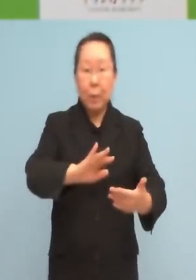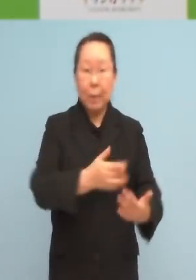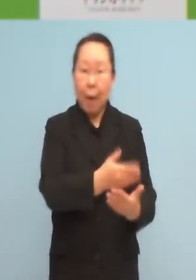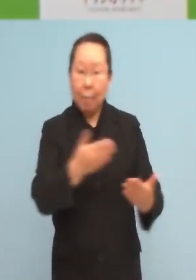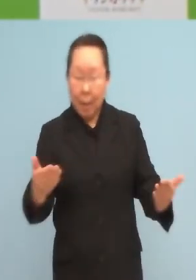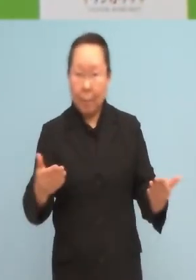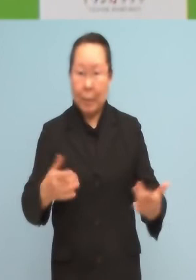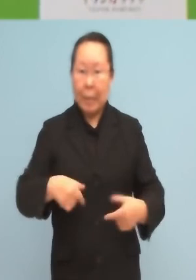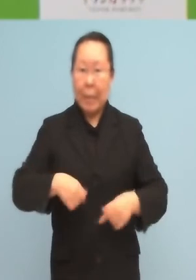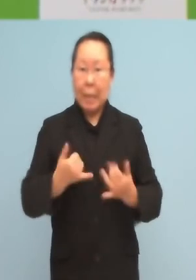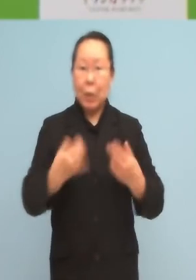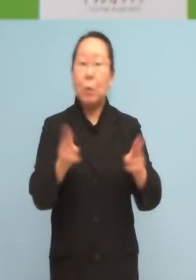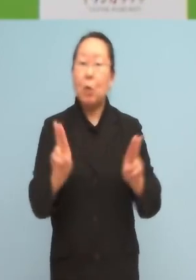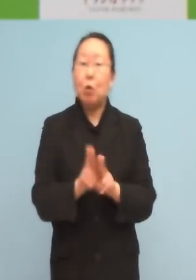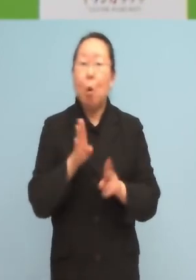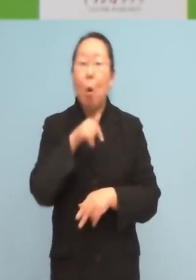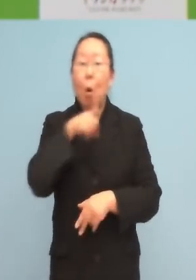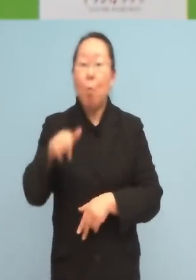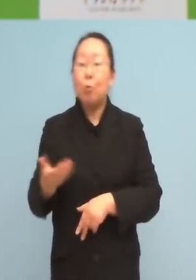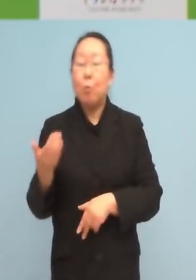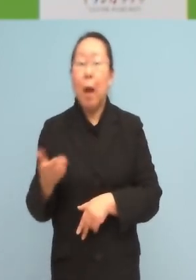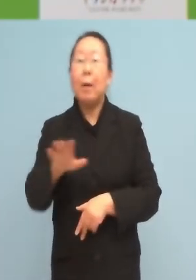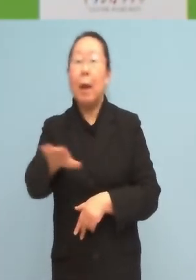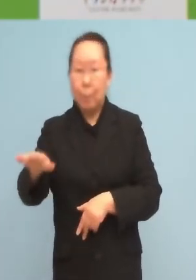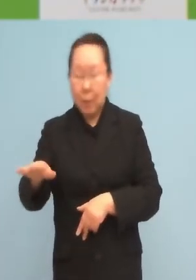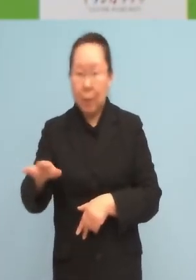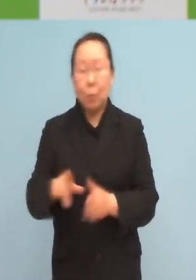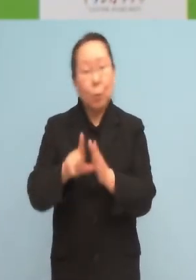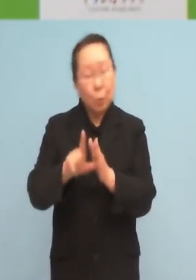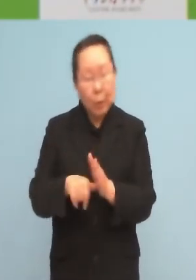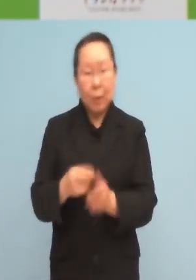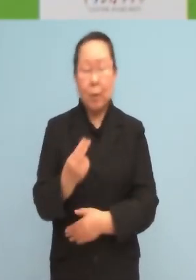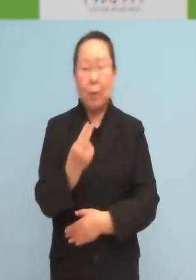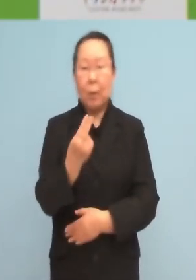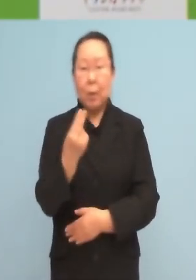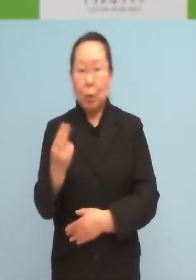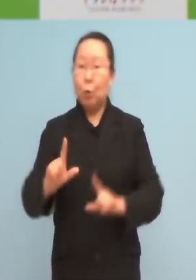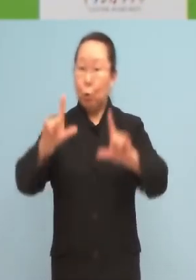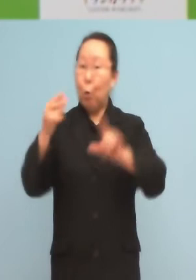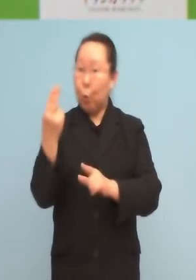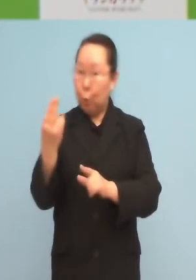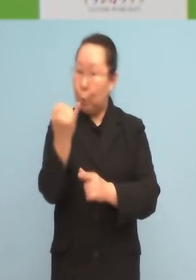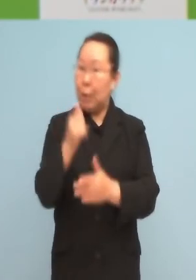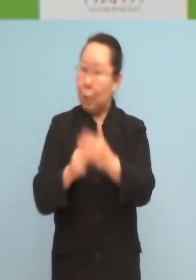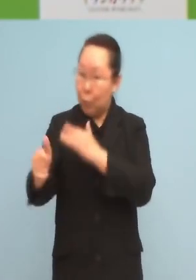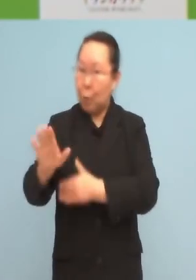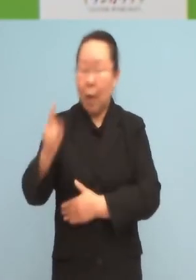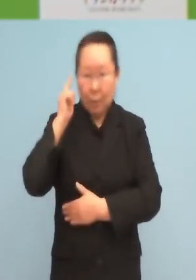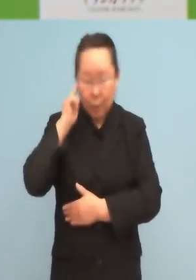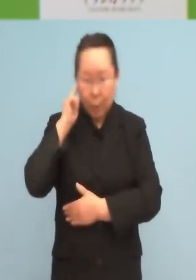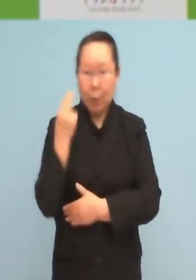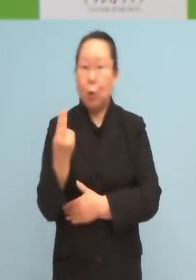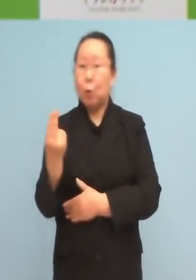った 自民党本部 はい、いました。 はい、 その際都内でですね、まあ、その日東京出張されてたと思うんですけども、 はいはい、